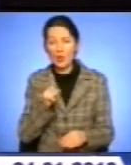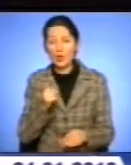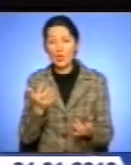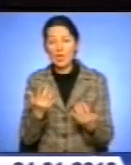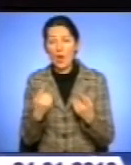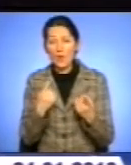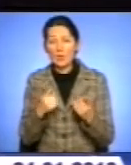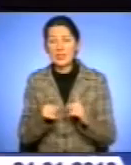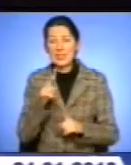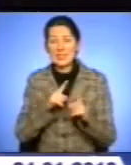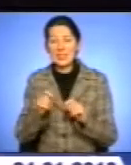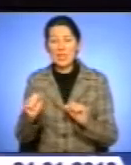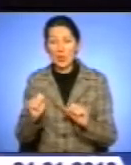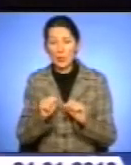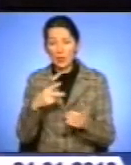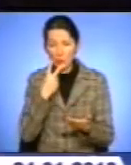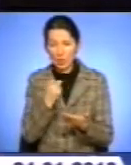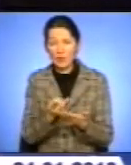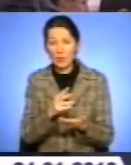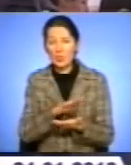програму соціально-економічного розвитку на